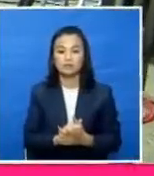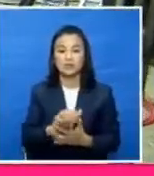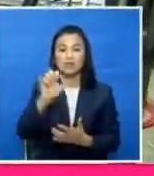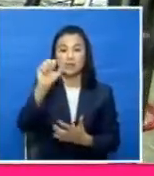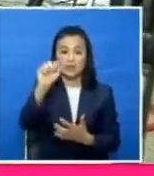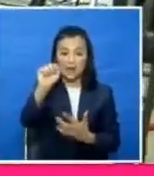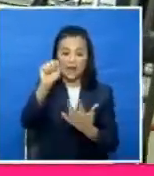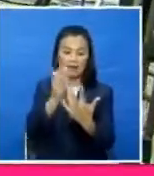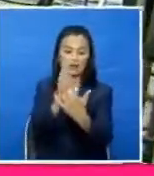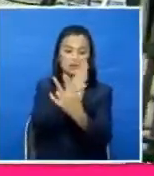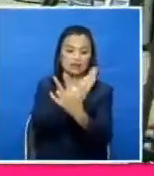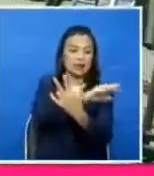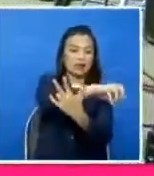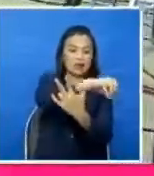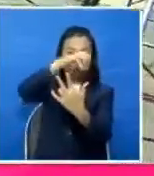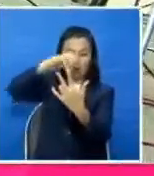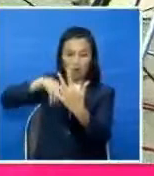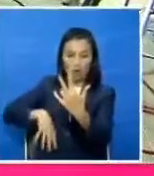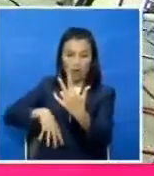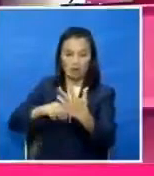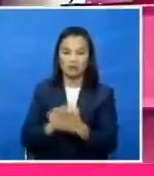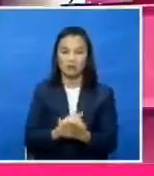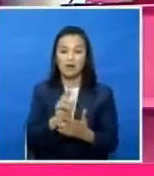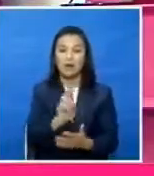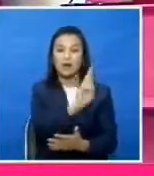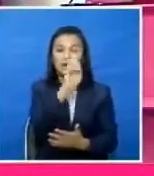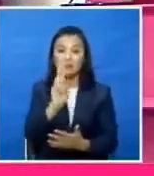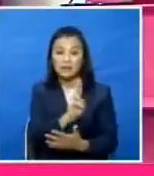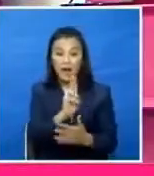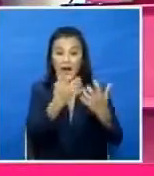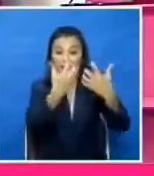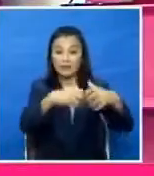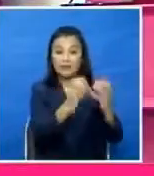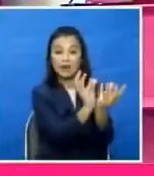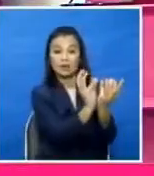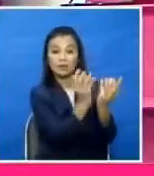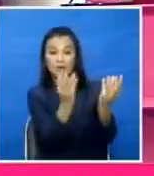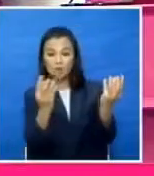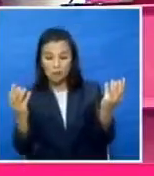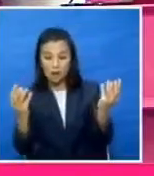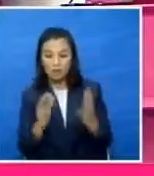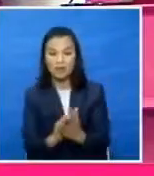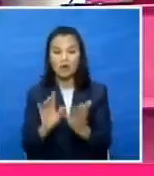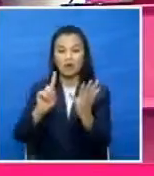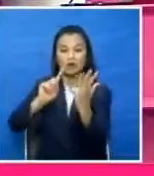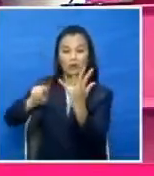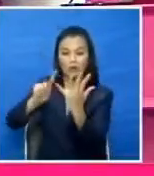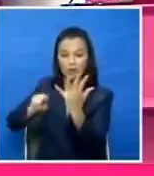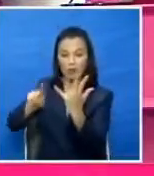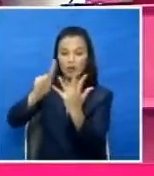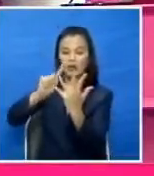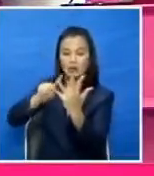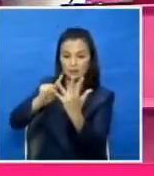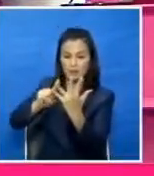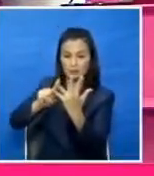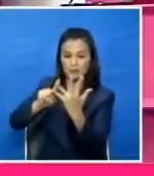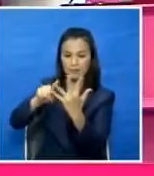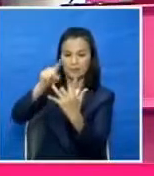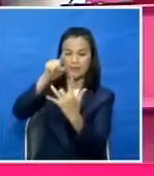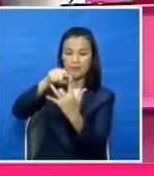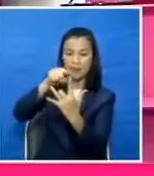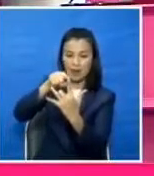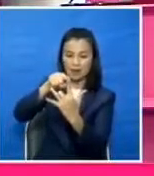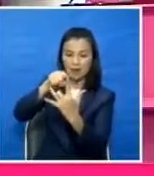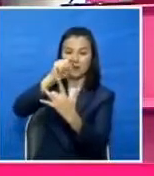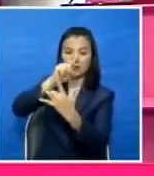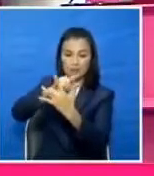และหลักแสนต่อไปจะใช้เครื่องออกรางวัลไฟฟ้าอัตโนมัติหลักหน่วยหลักสิบหลักพัน